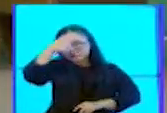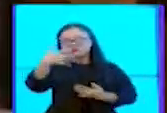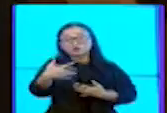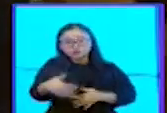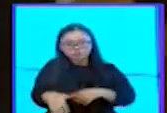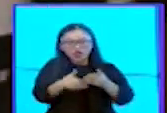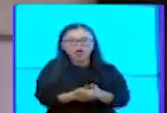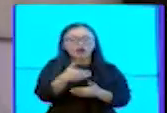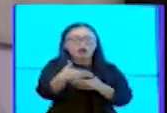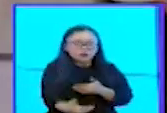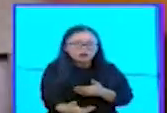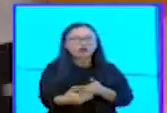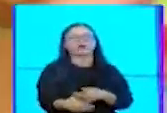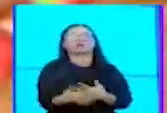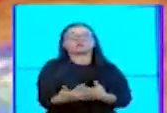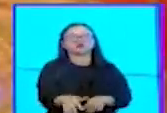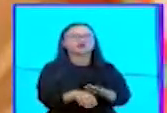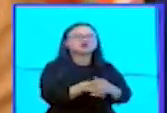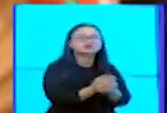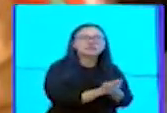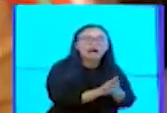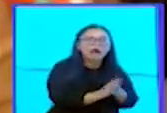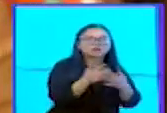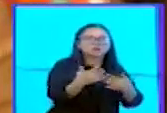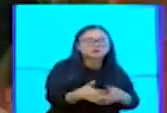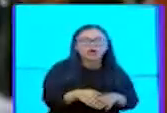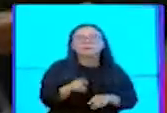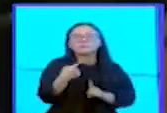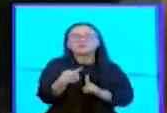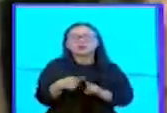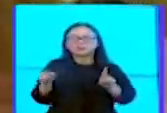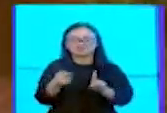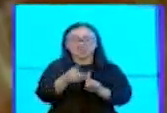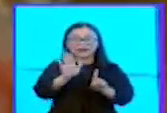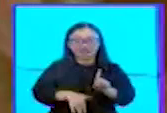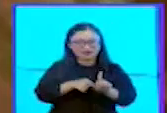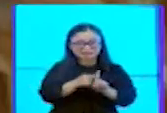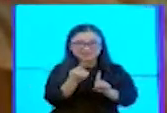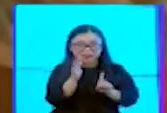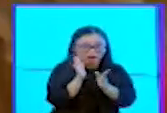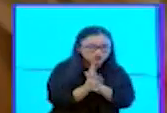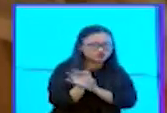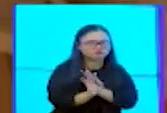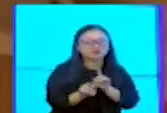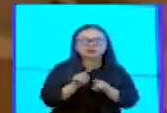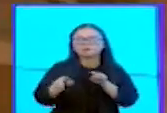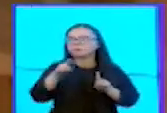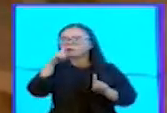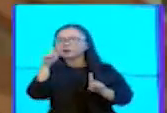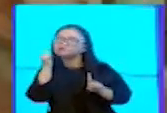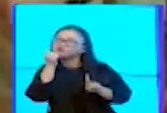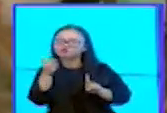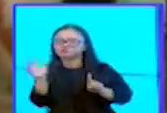pun diminta memang menghantarkan orang anak murid-muridnya dikarenakan apabila nanti anak-anaknya atau murid yang